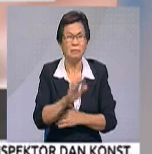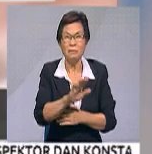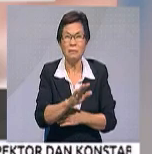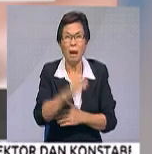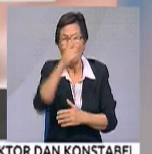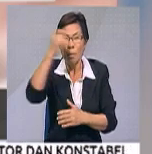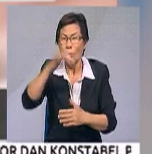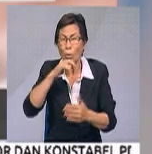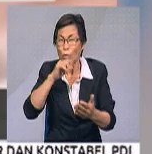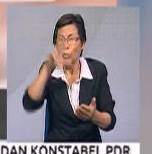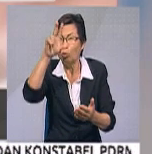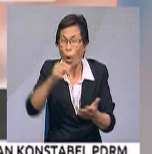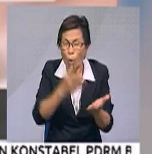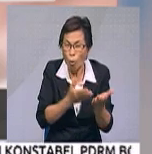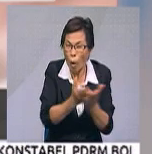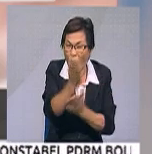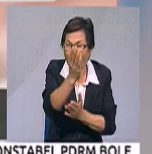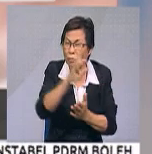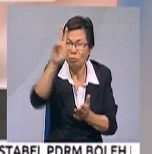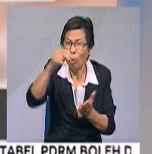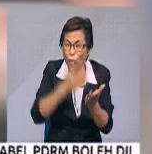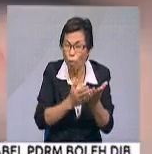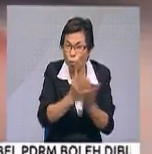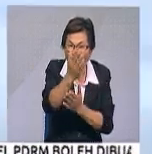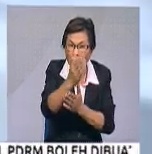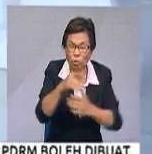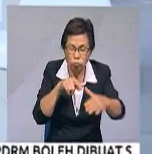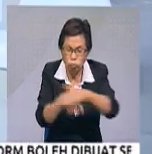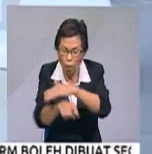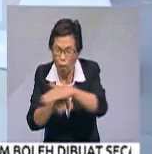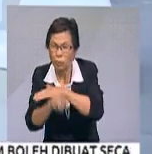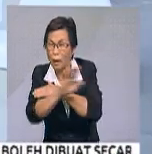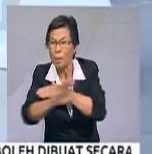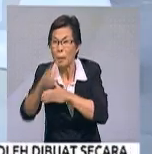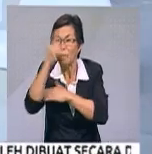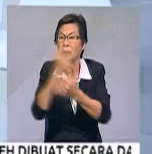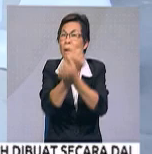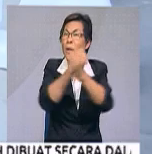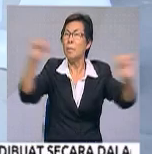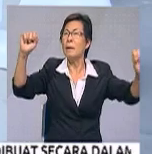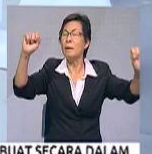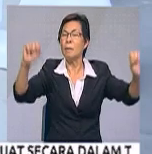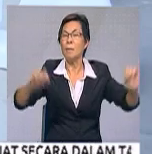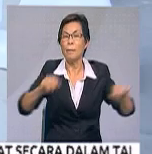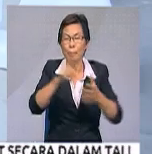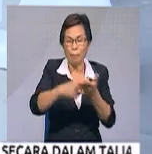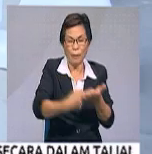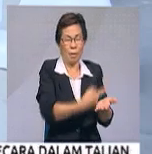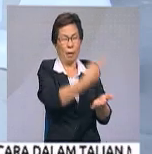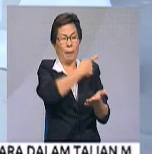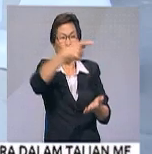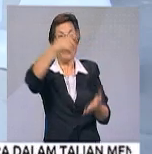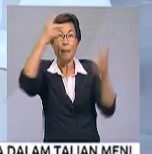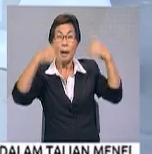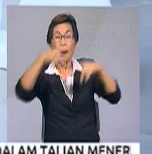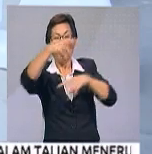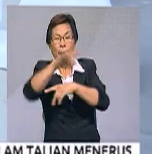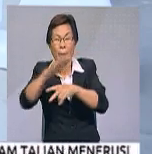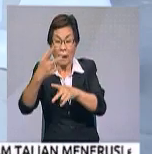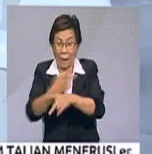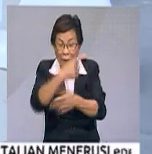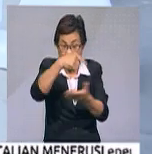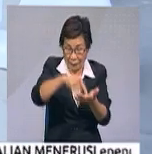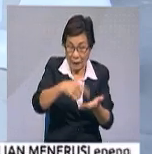own people because they are independent? Minggu lalu, Presiden Perhimpunan Agung PBB bagi sesi kali